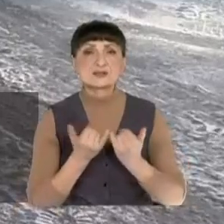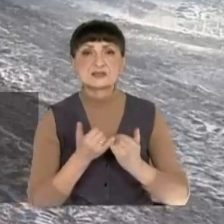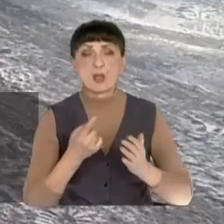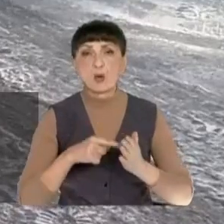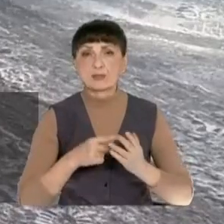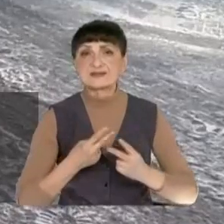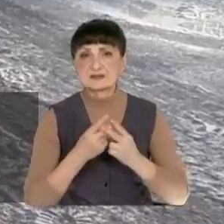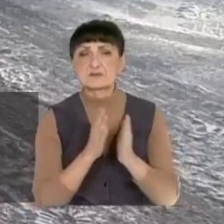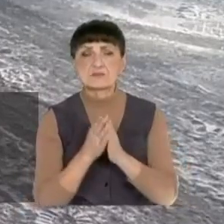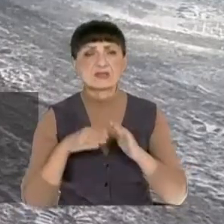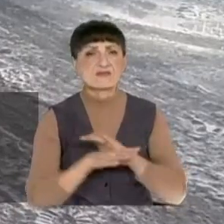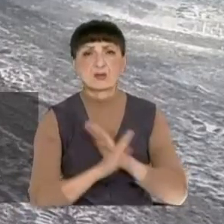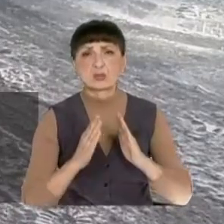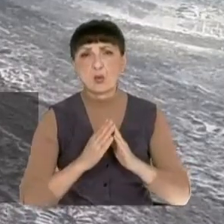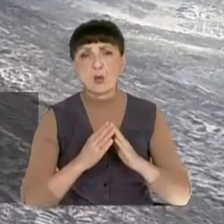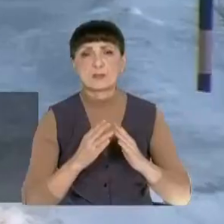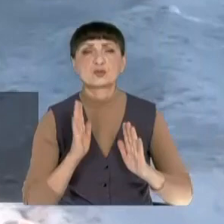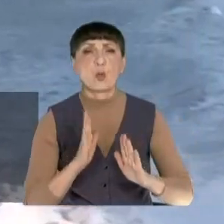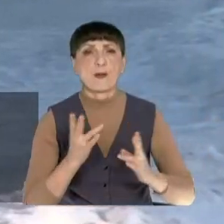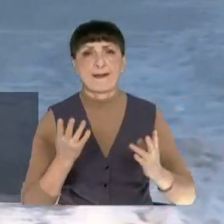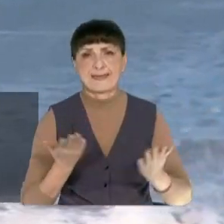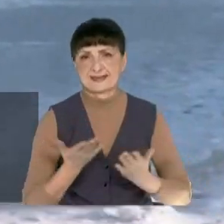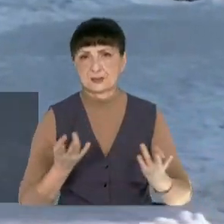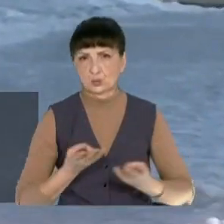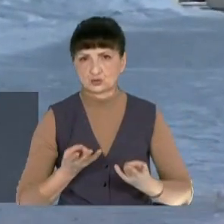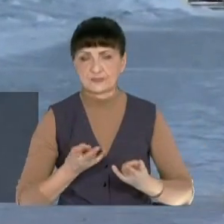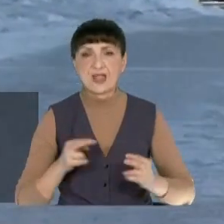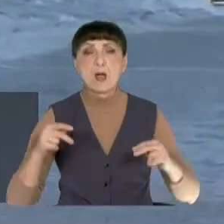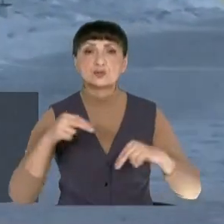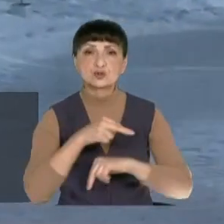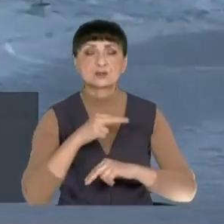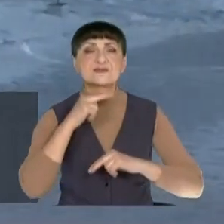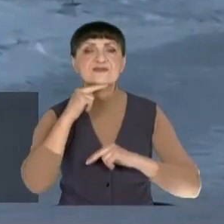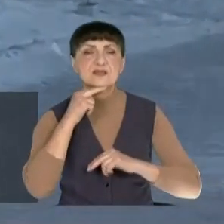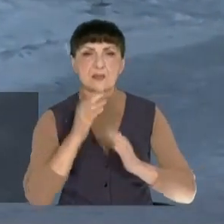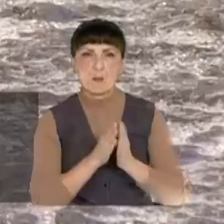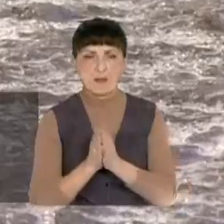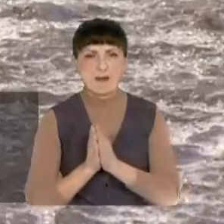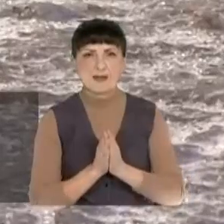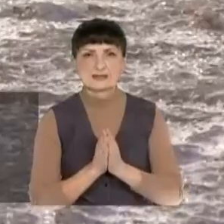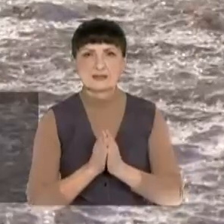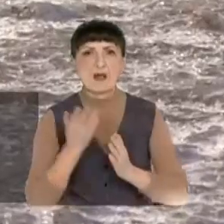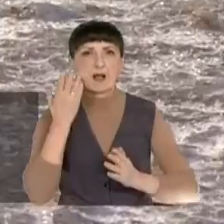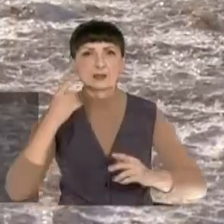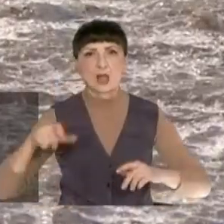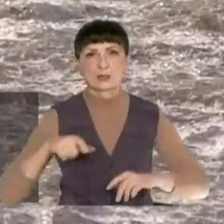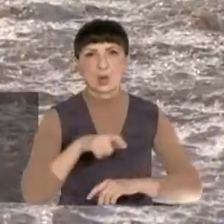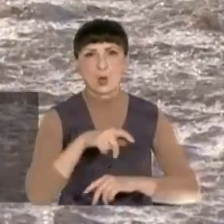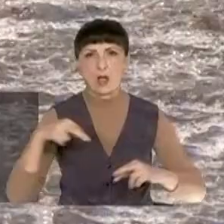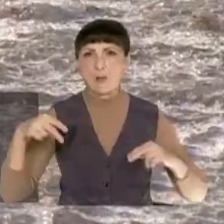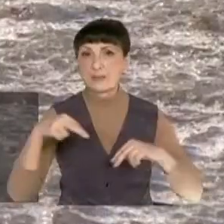не выходить из дома без крайней необходимости. А пешеходов быть предельно внимательными, переходя дороги.